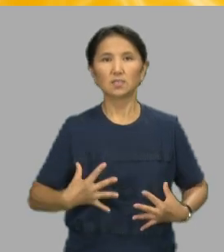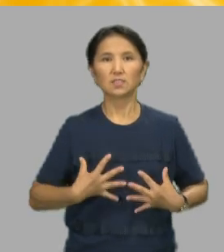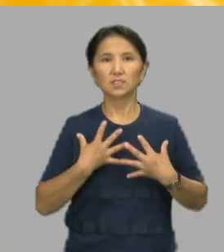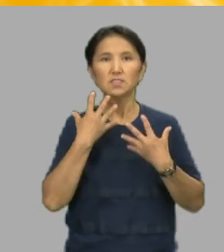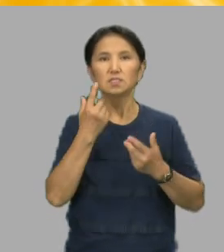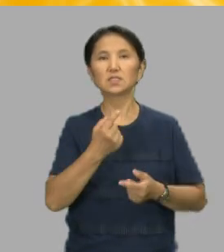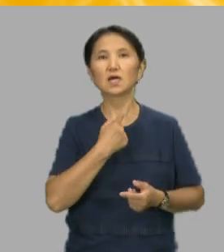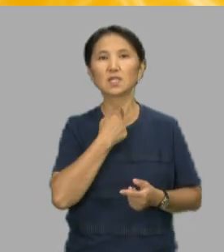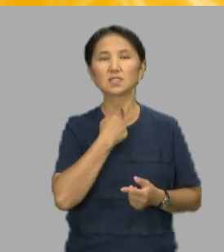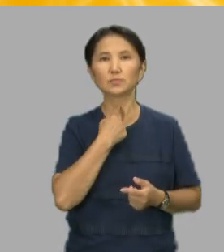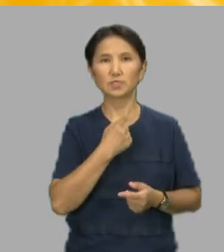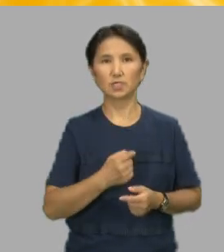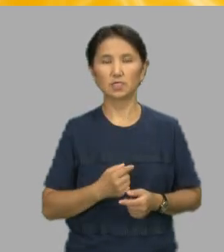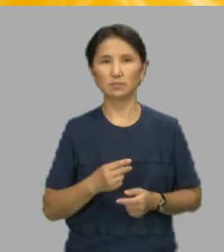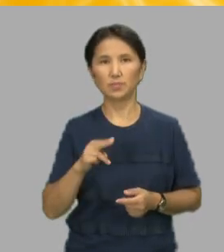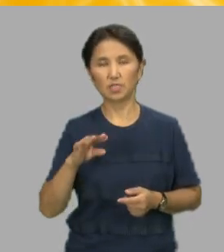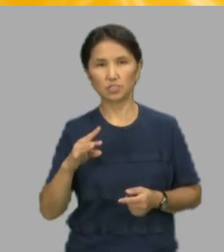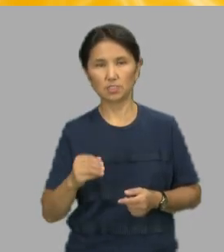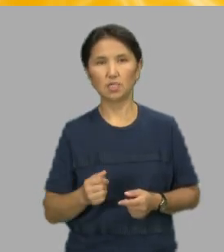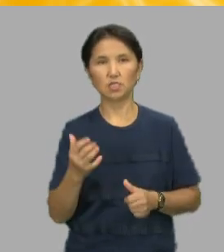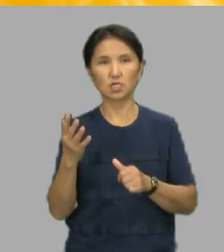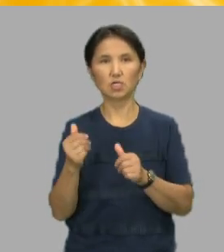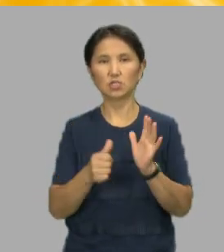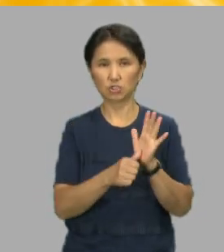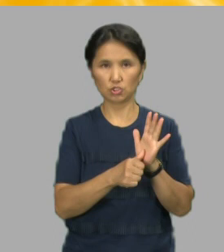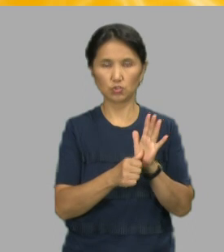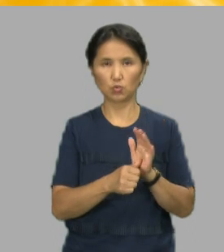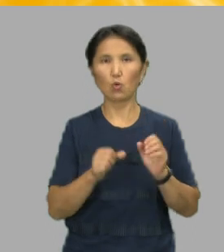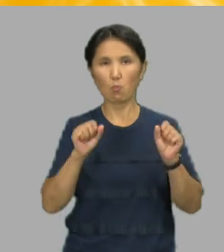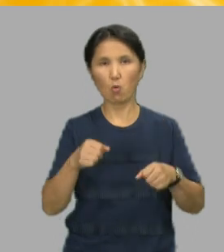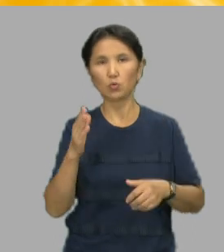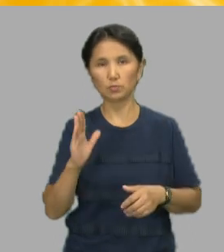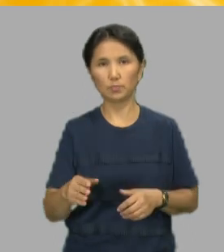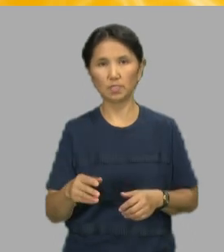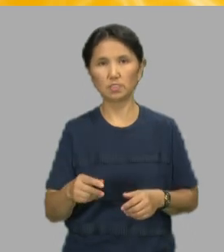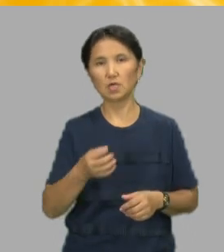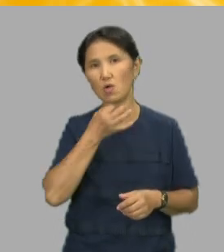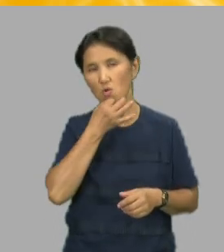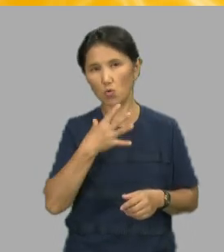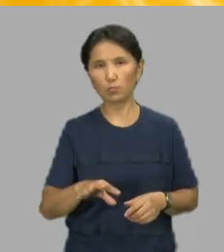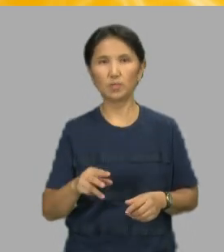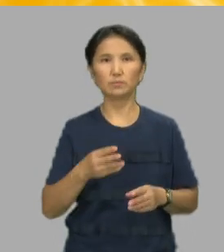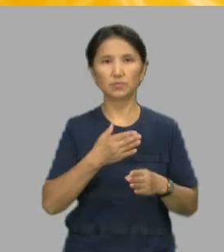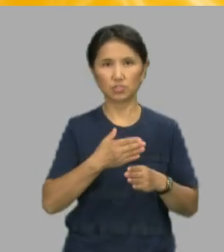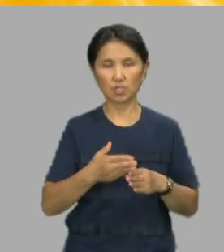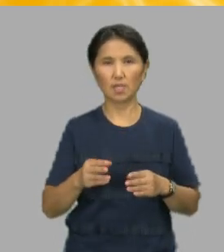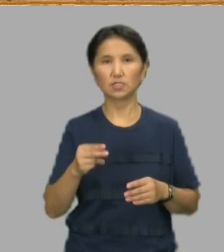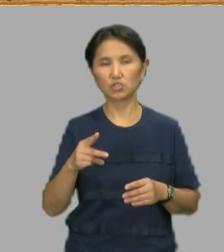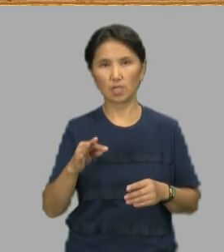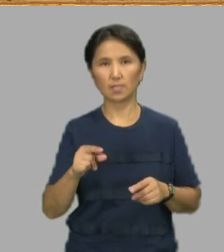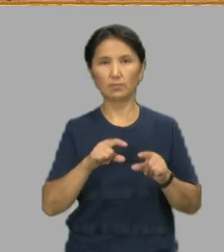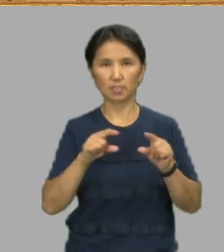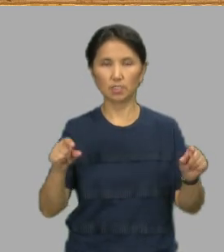перечисления. Шестой признак – могут быть любым членом предложения.